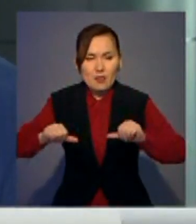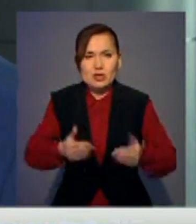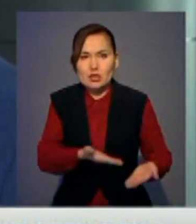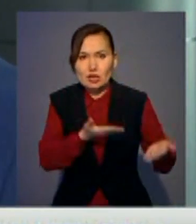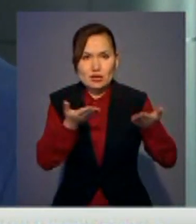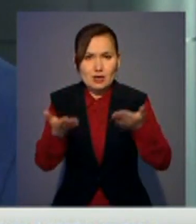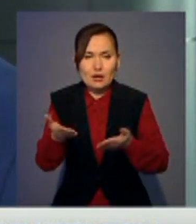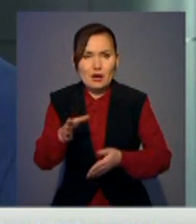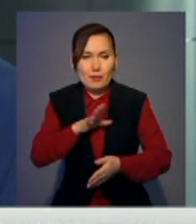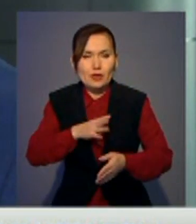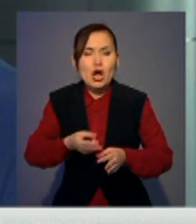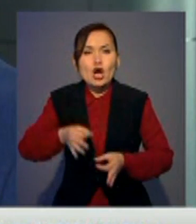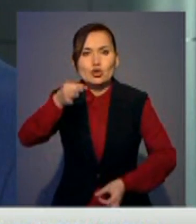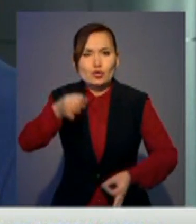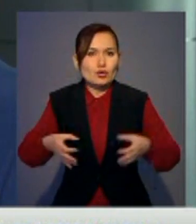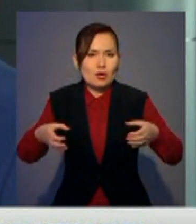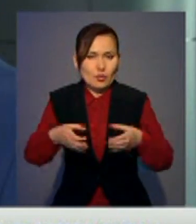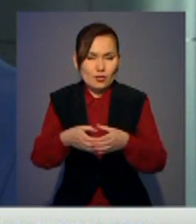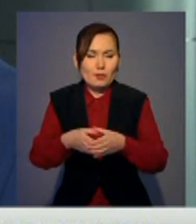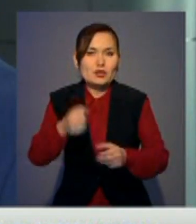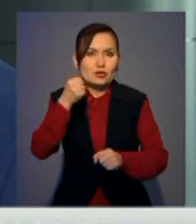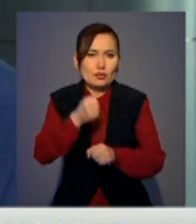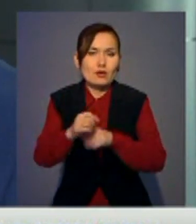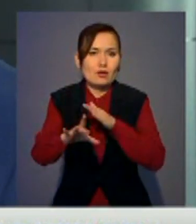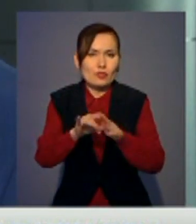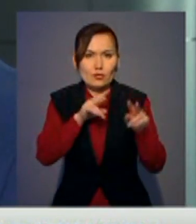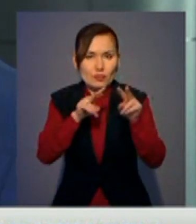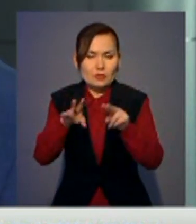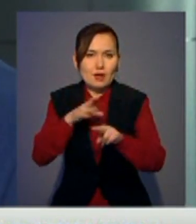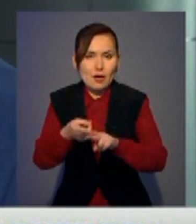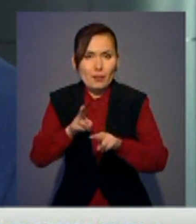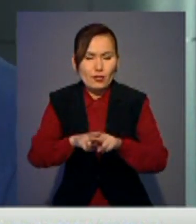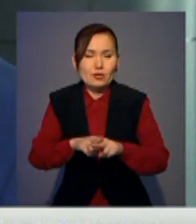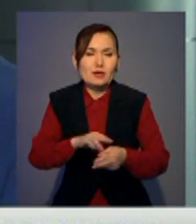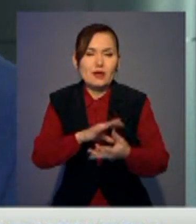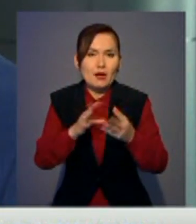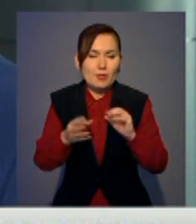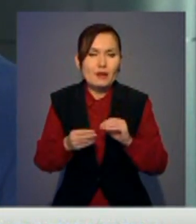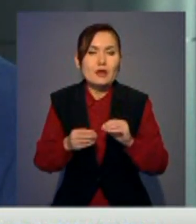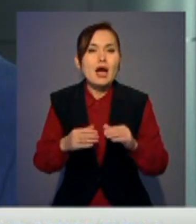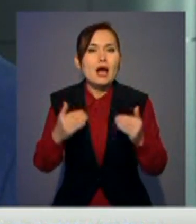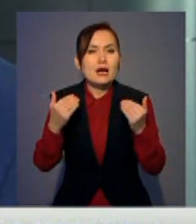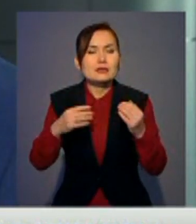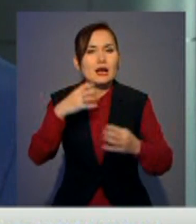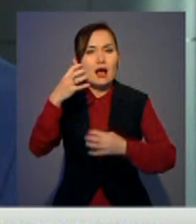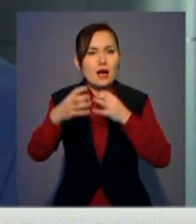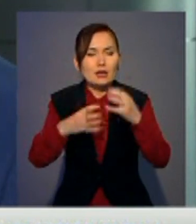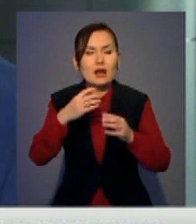бағалайтын. Жалпы бағалау есебін біз CIS бағдарламасы арқылы жүзеге асырып жатырмыз, халықаралық бағдарламаға сәйкес.